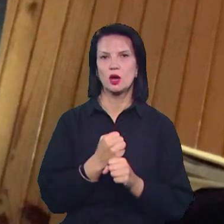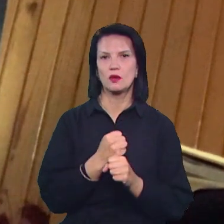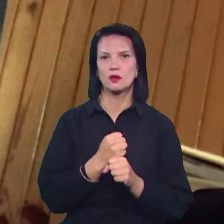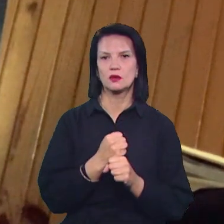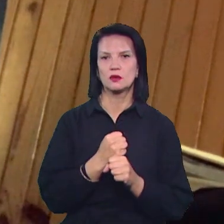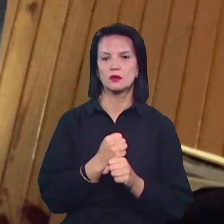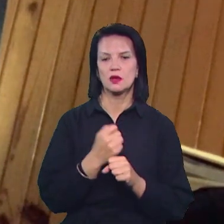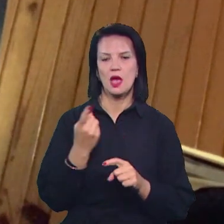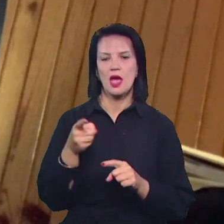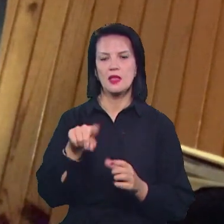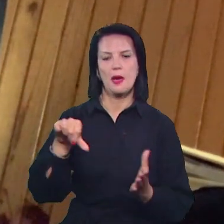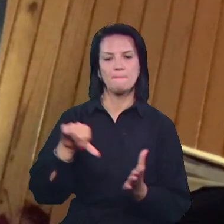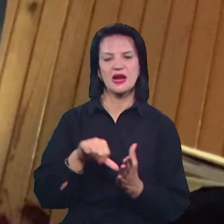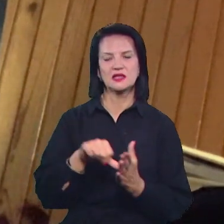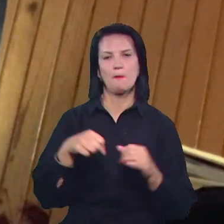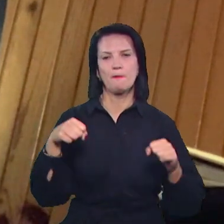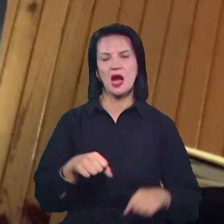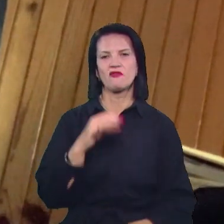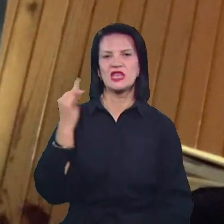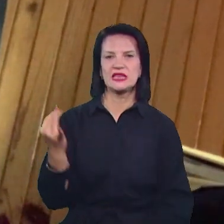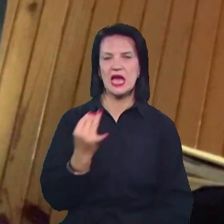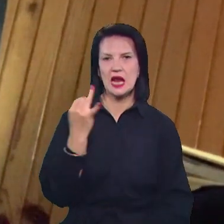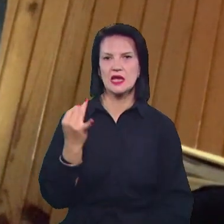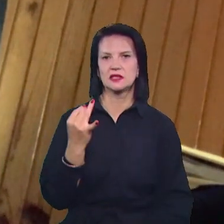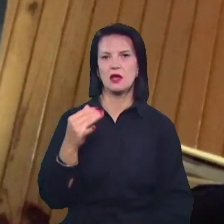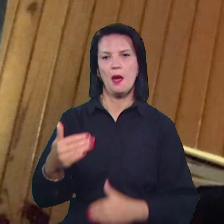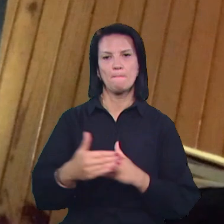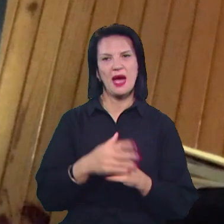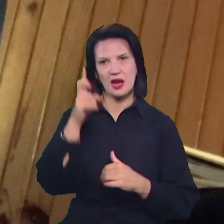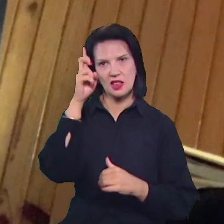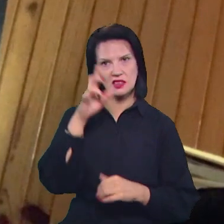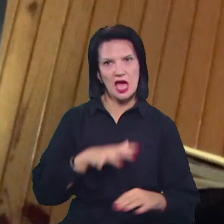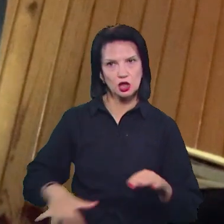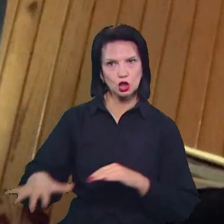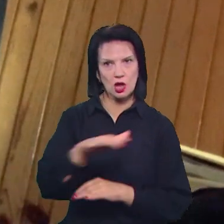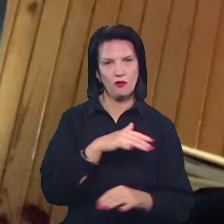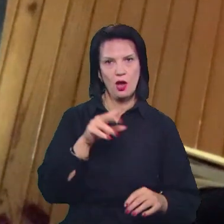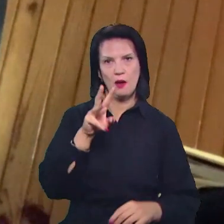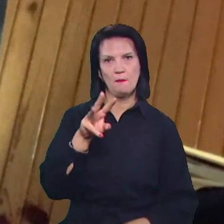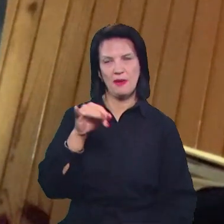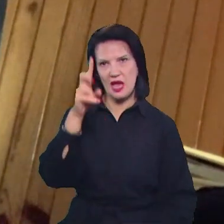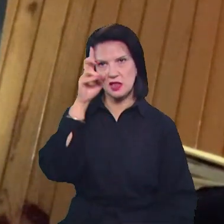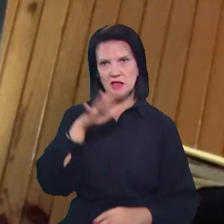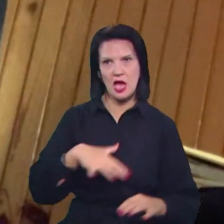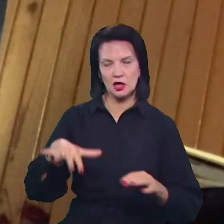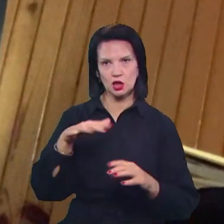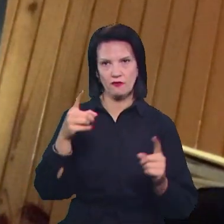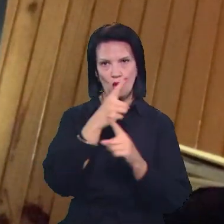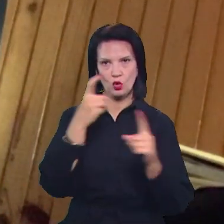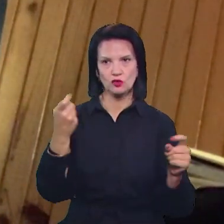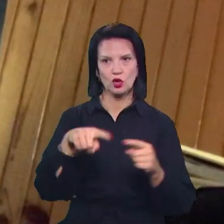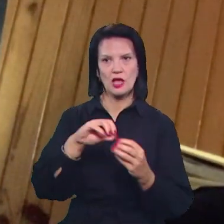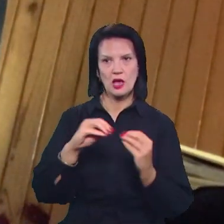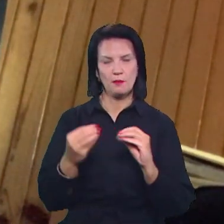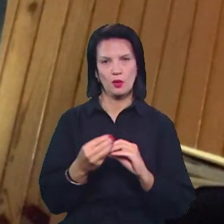це представлення прав інтересів перед державою. Тобто ми державі озвучуємо ті проблеми, з якими стикаються онкопацієнти,